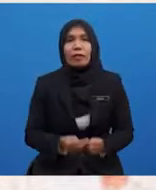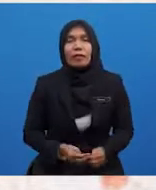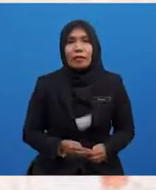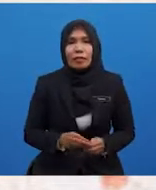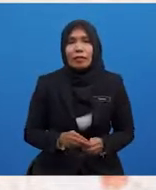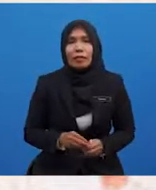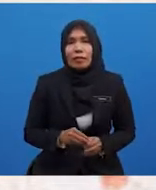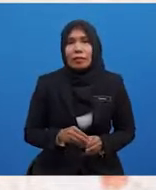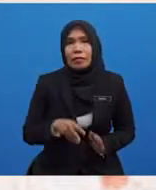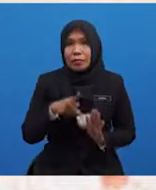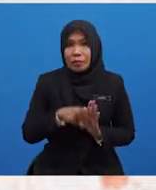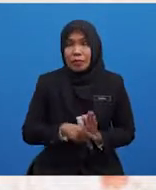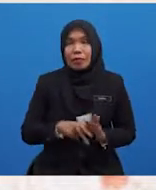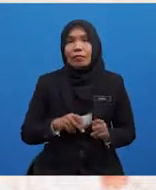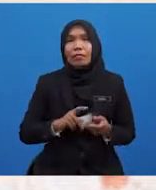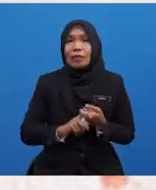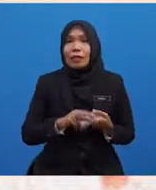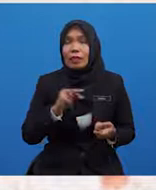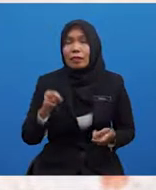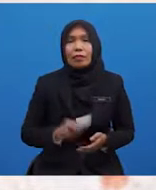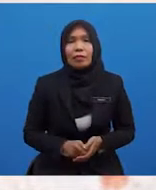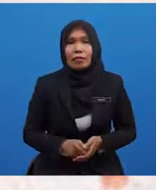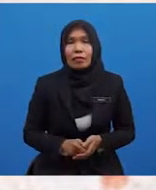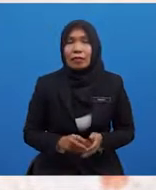dengan satu isu atau perkara.